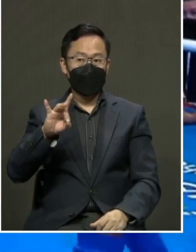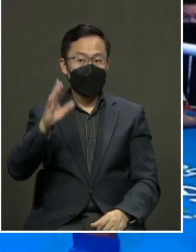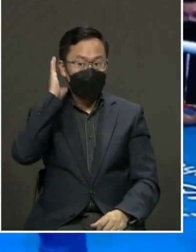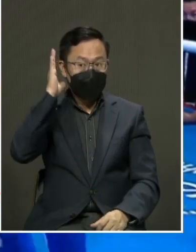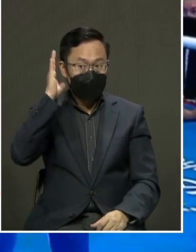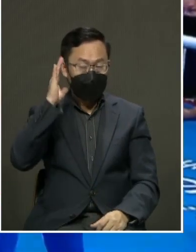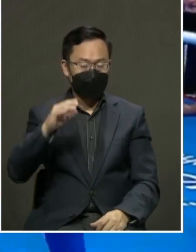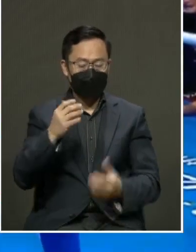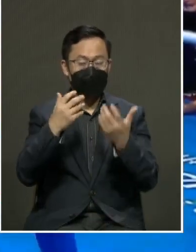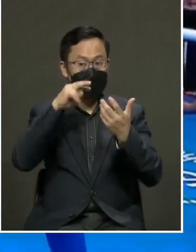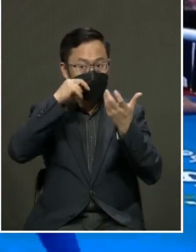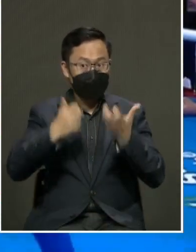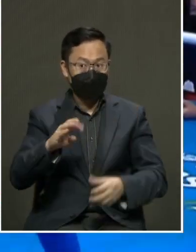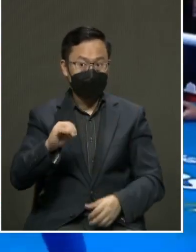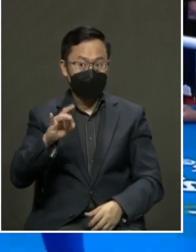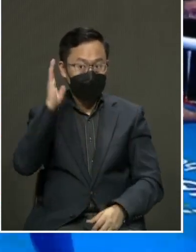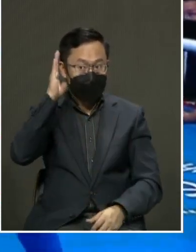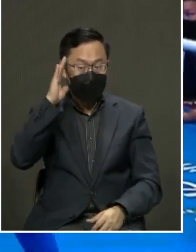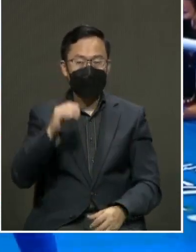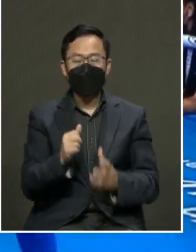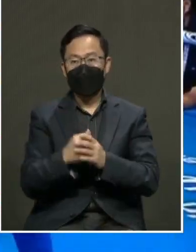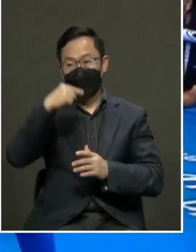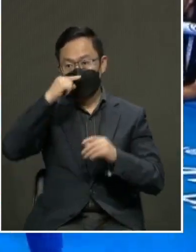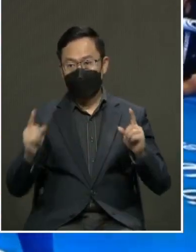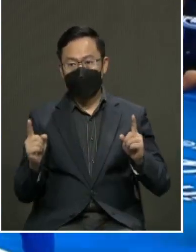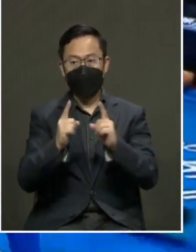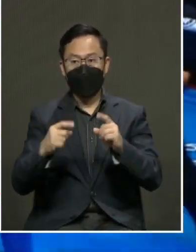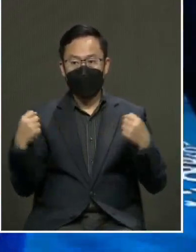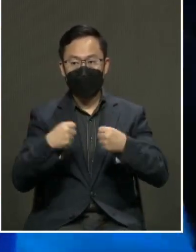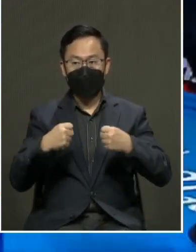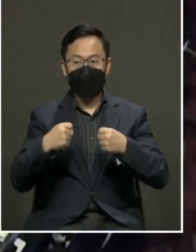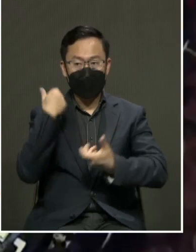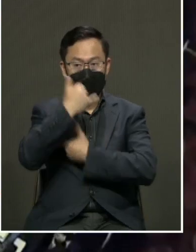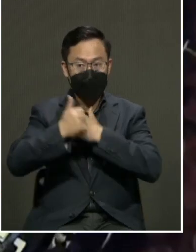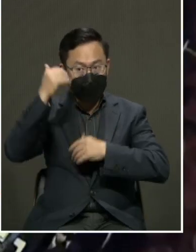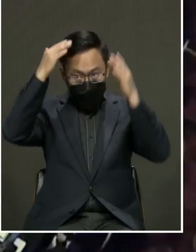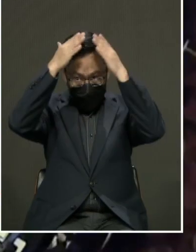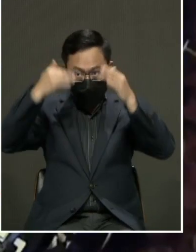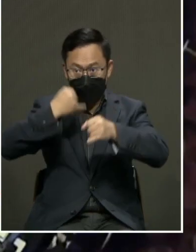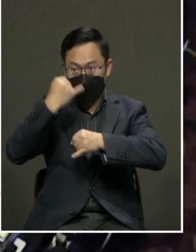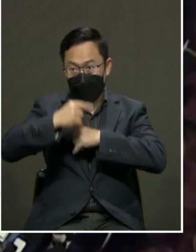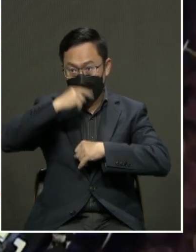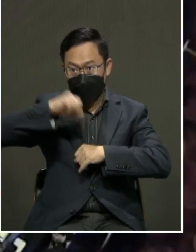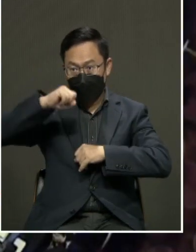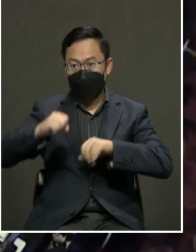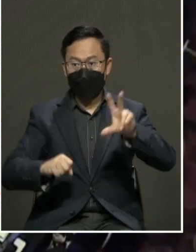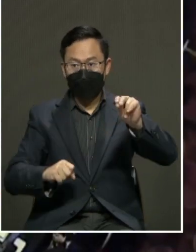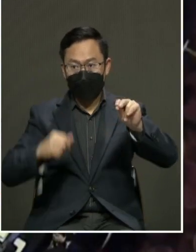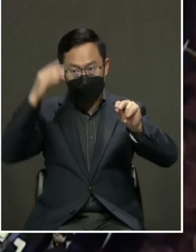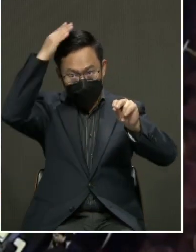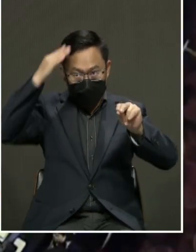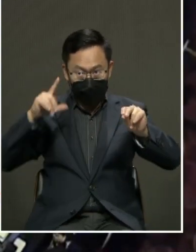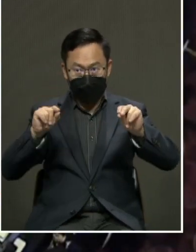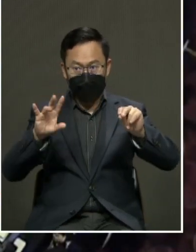เอาชนะคะแนนอันเหงียนแดงจากเวียดนามไปด้วยคะแนน30ต่อ27ส่วนรุ่น48กิโลกรัมหญิงนะคะ